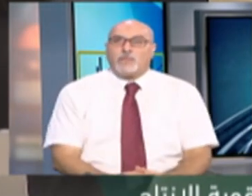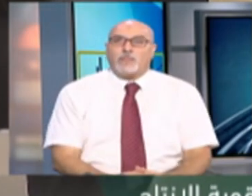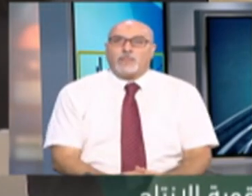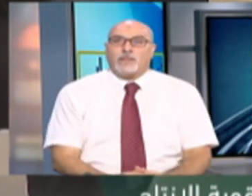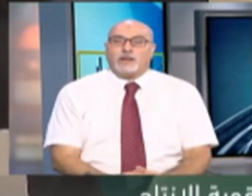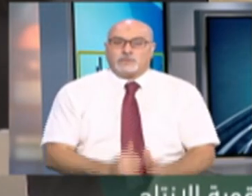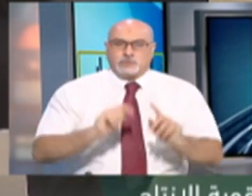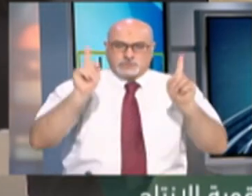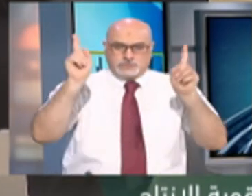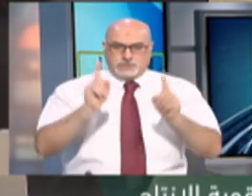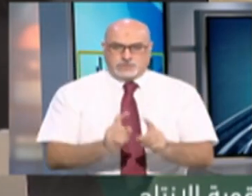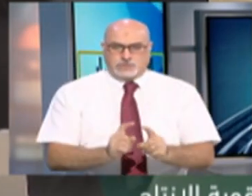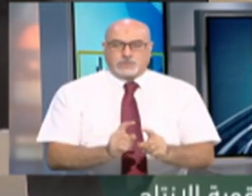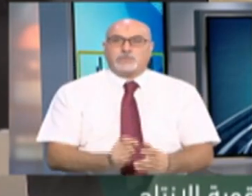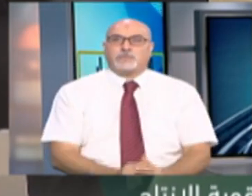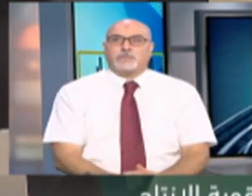تقليص بصفة